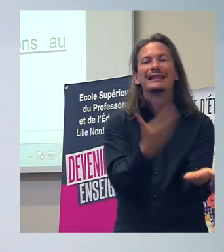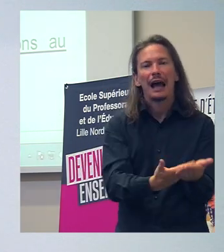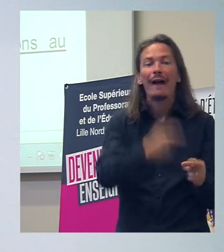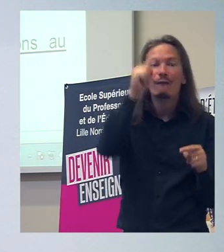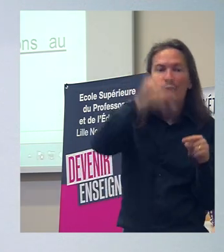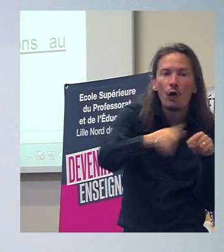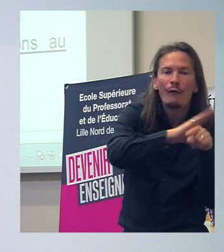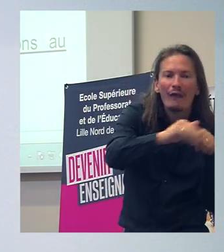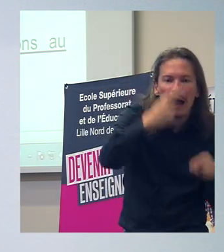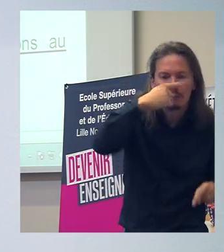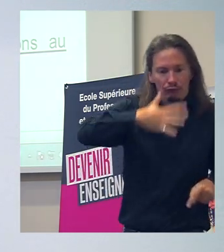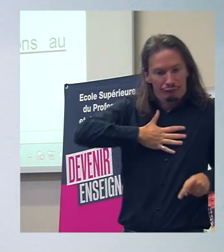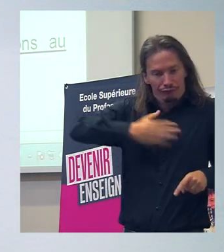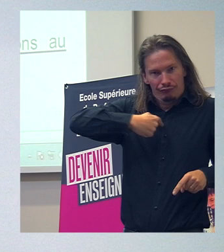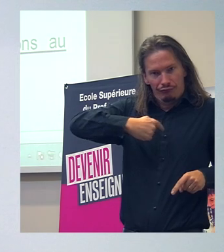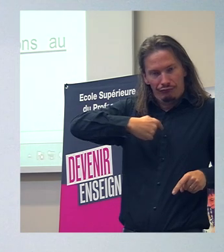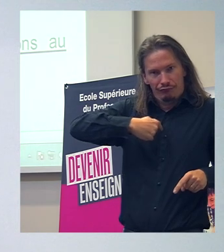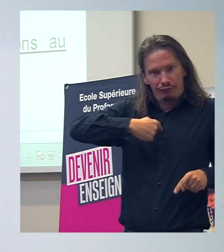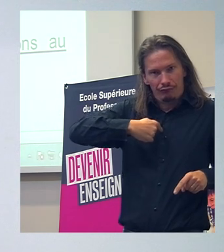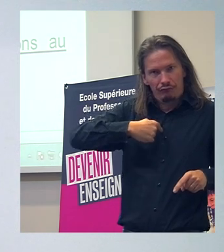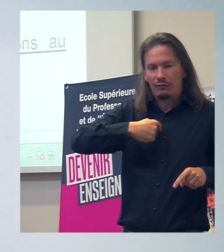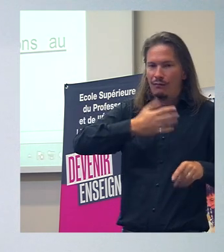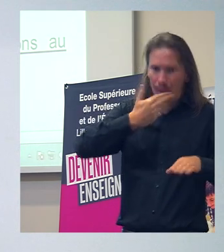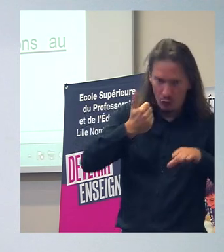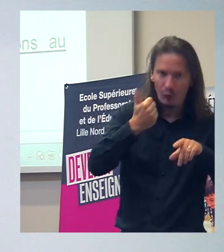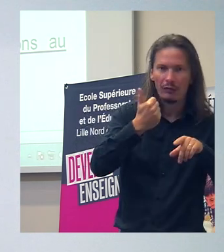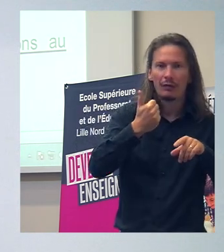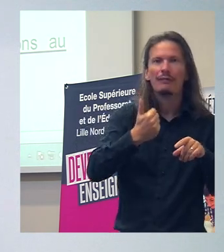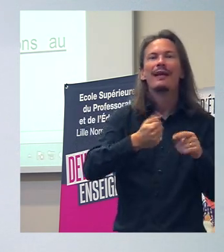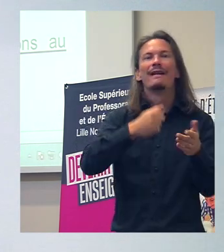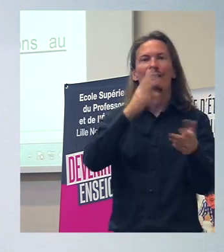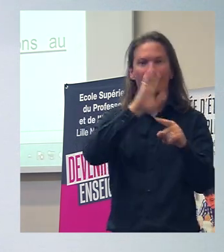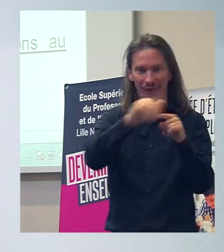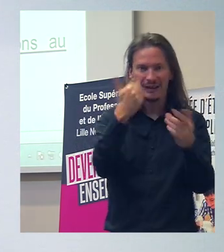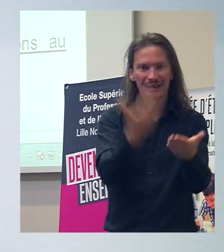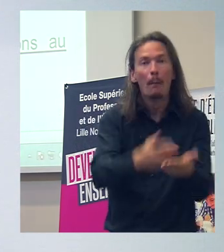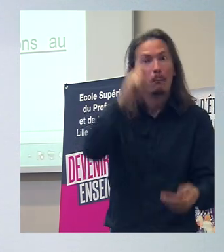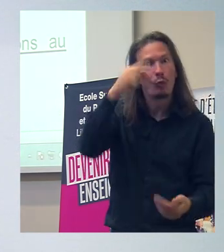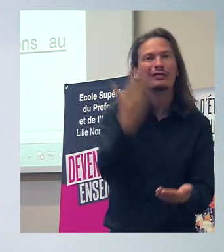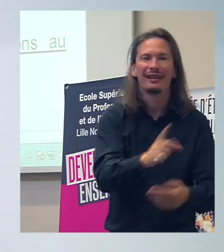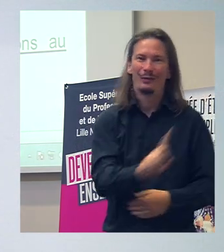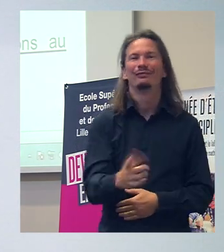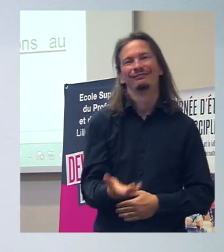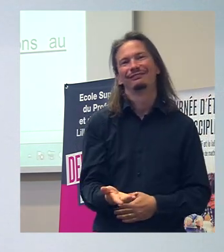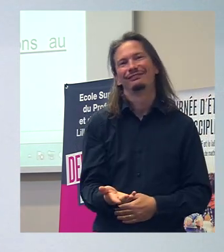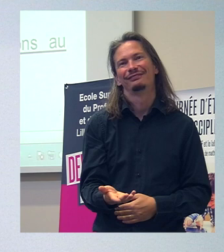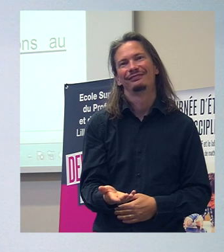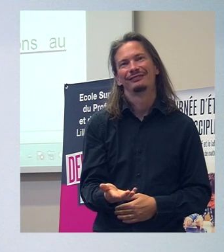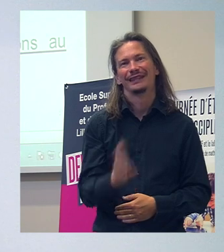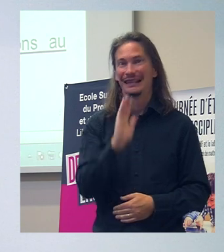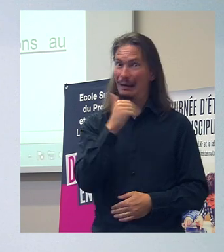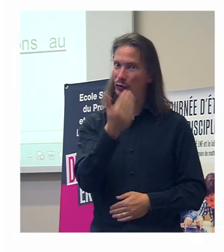faut faire, mais ce n'est pas pour ça qu'il faut le faire. Donc, j'ai souligné que